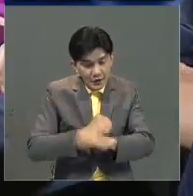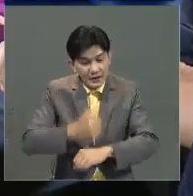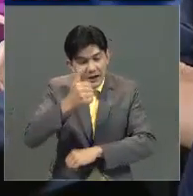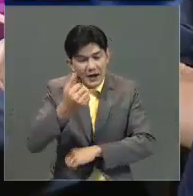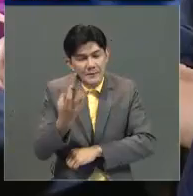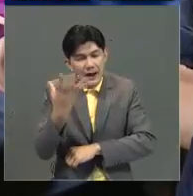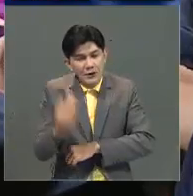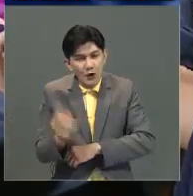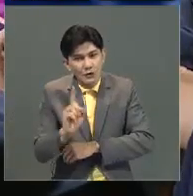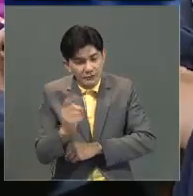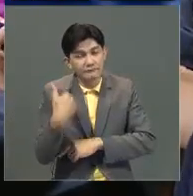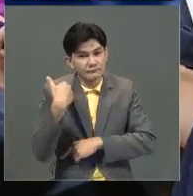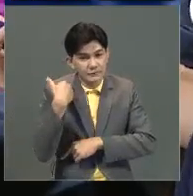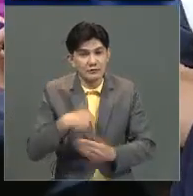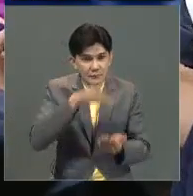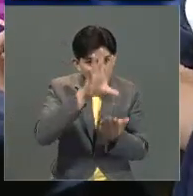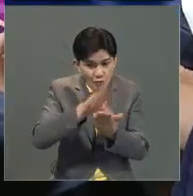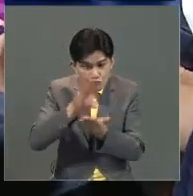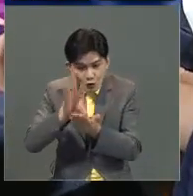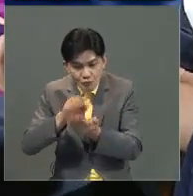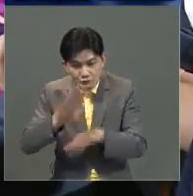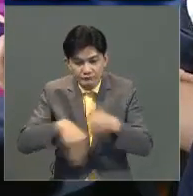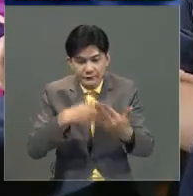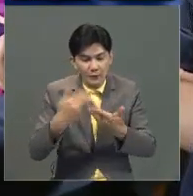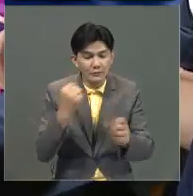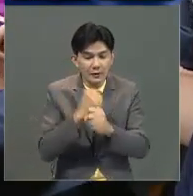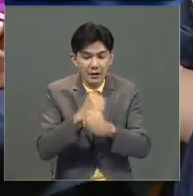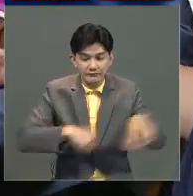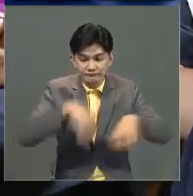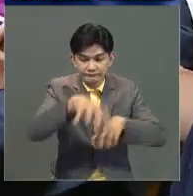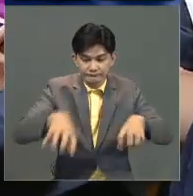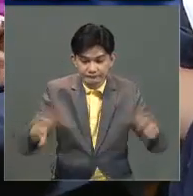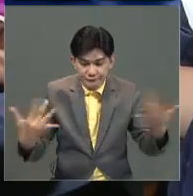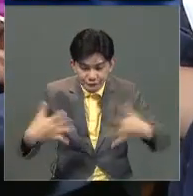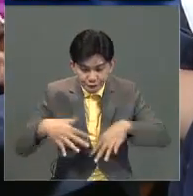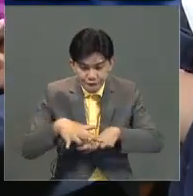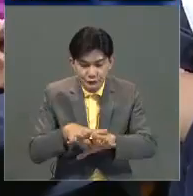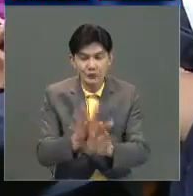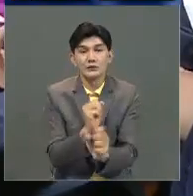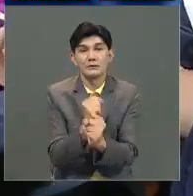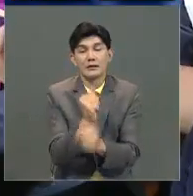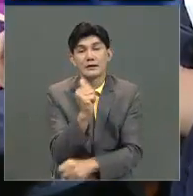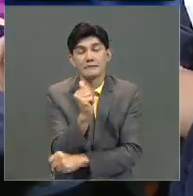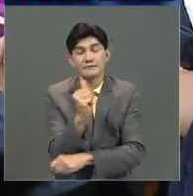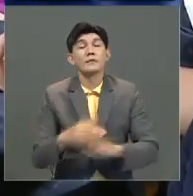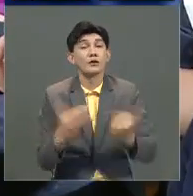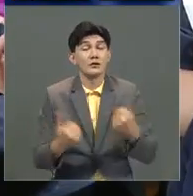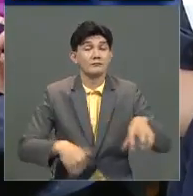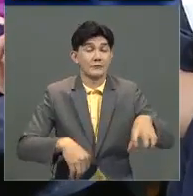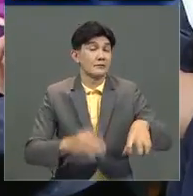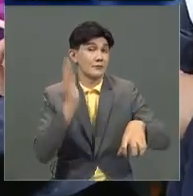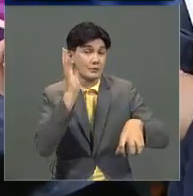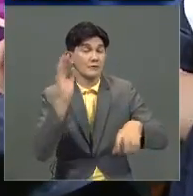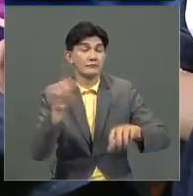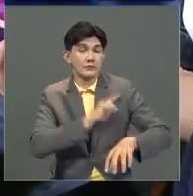พวกนี้มันก็จะเกิดจากการข้อมูลข่าวสารซึ่งเป็นการบูรณาการของทุกหน่วยงานนะครับก็คือมีกรมประชาสัมพันธ์เ